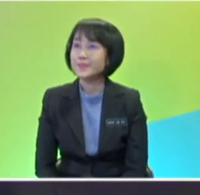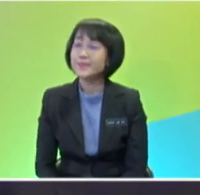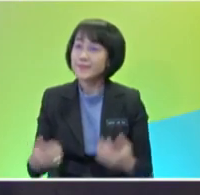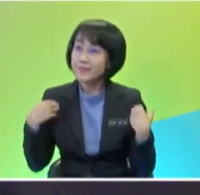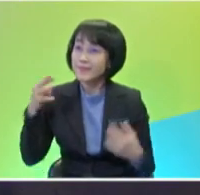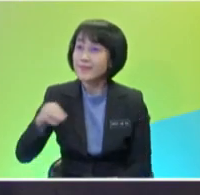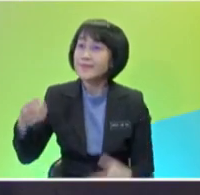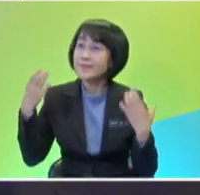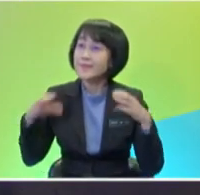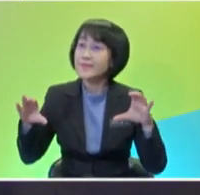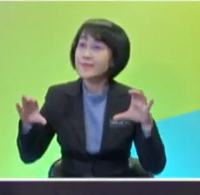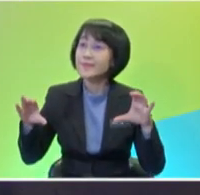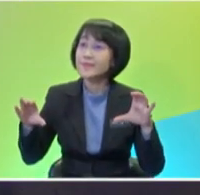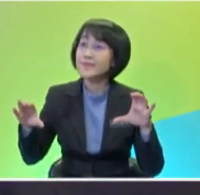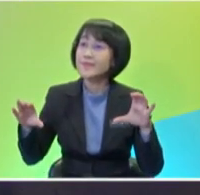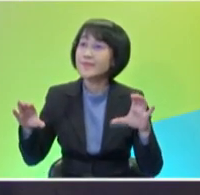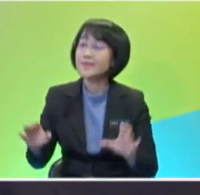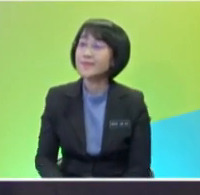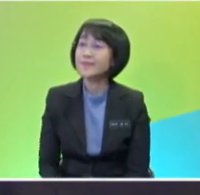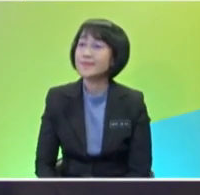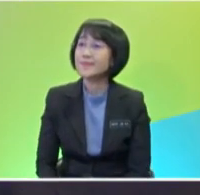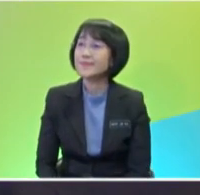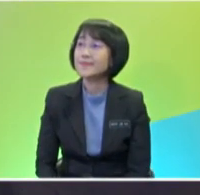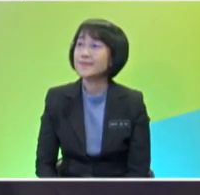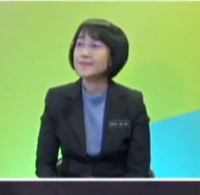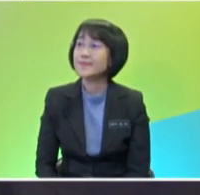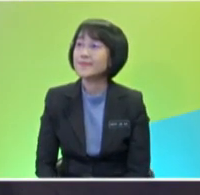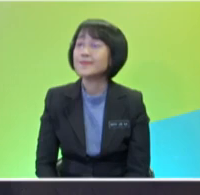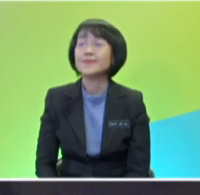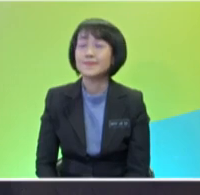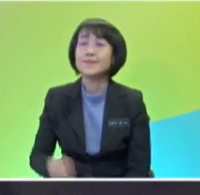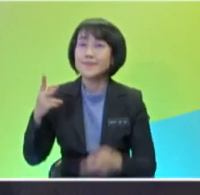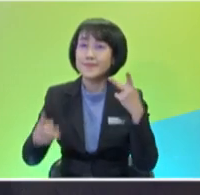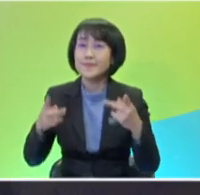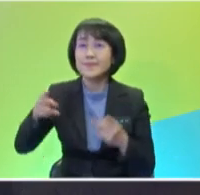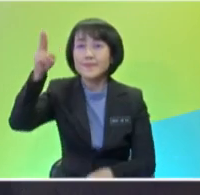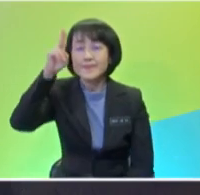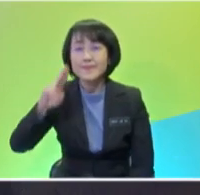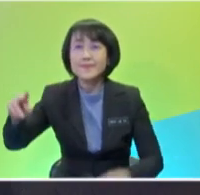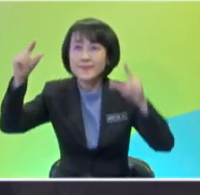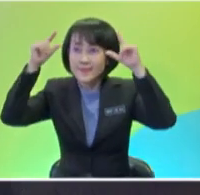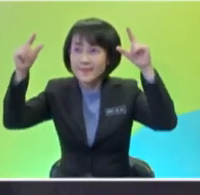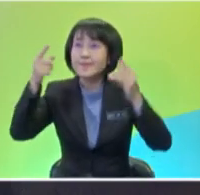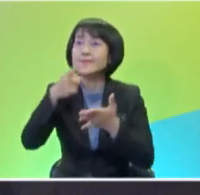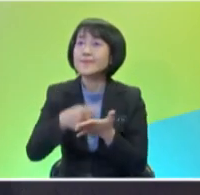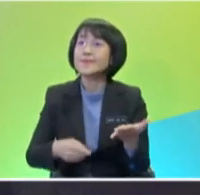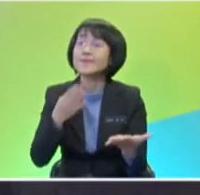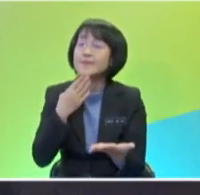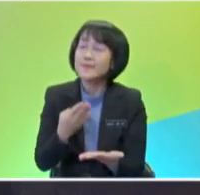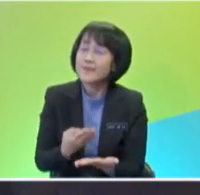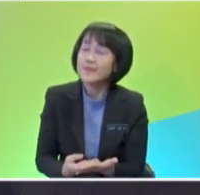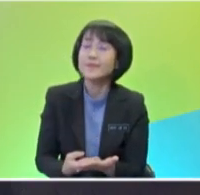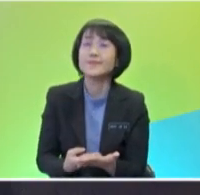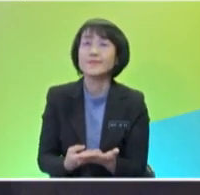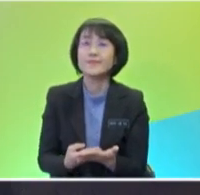untuk jawab soal yang pertama kalau Menghormati Guru apa yang Anda dapat apa kepentingannya apa kebaikan apa faedah yang